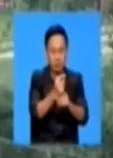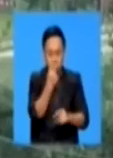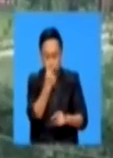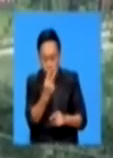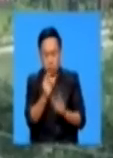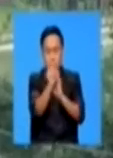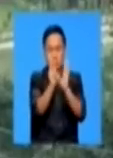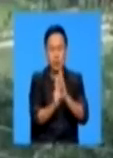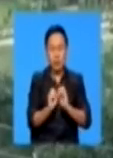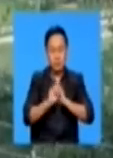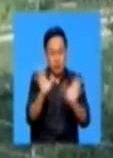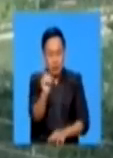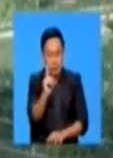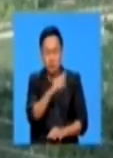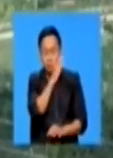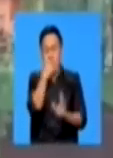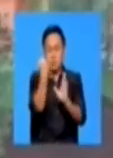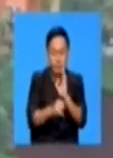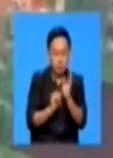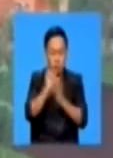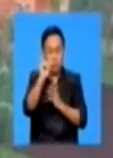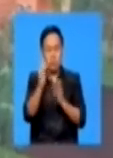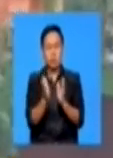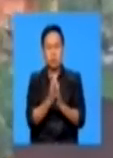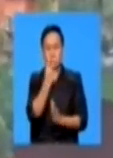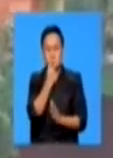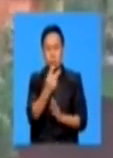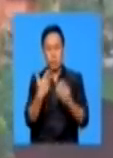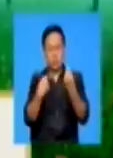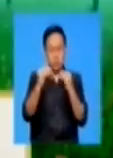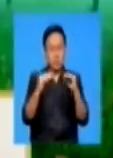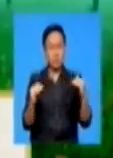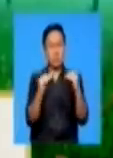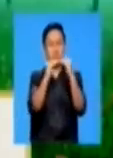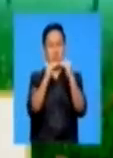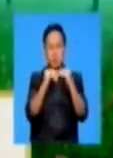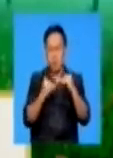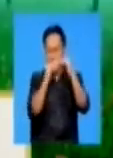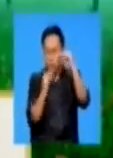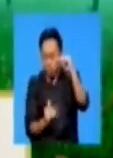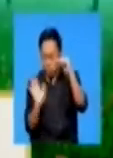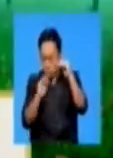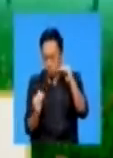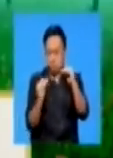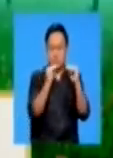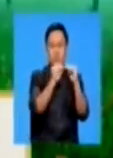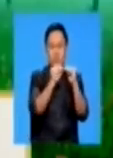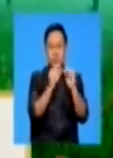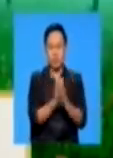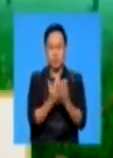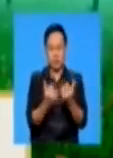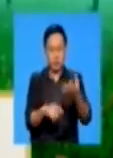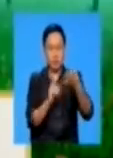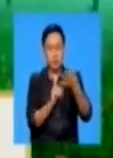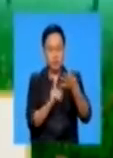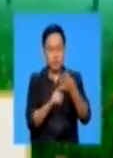ที่ไม่ผิดไม่ทำให้คนอื่นเกิดความเหลื่อมล้ำอะไรทำนองเนี้ยนะในเรื่องของการปรับปรุงระบบสาธารณูปโภคขั้นพื้นฐาน